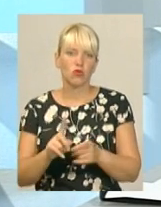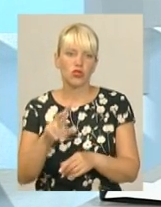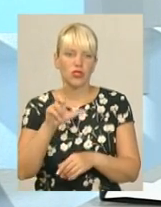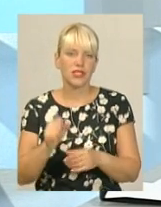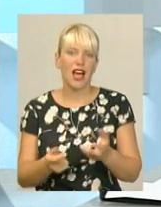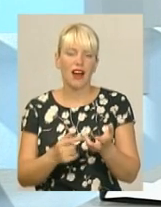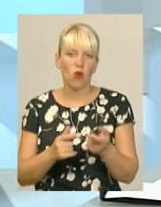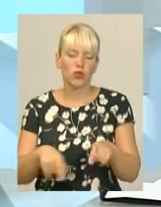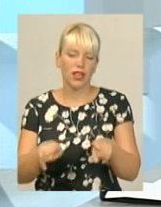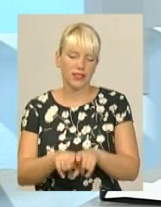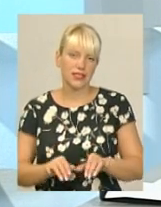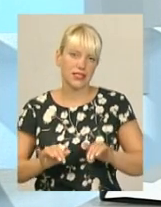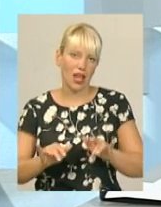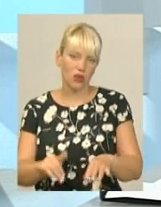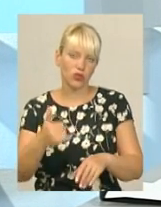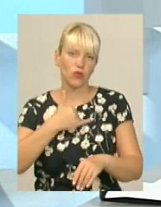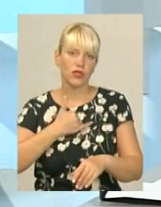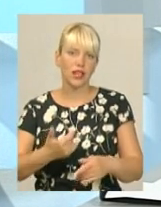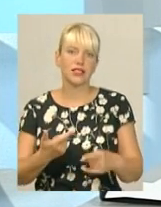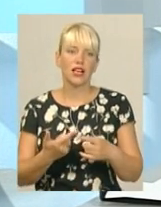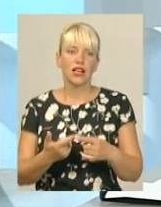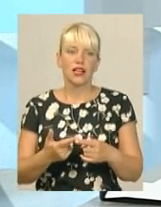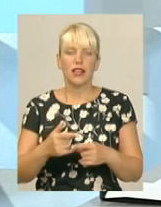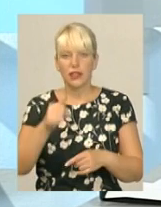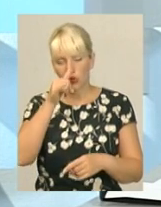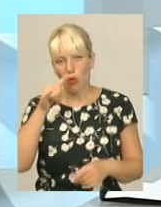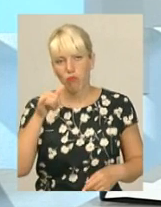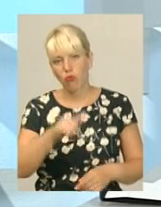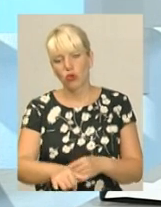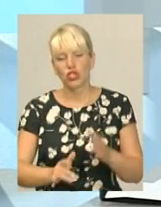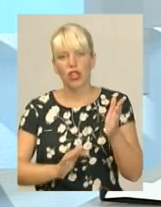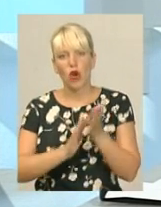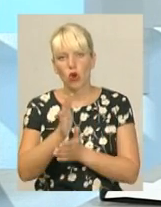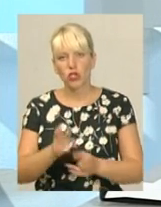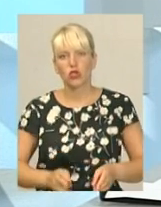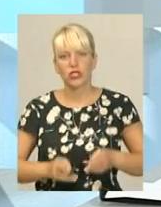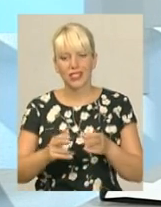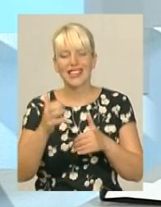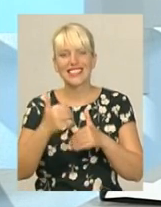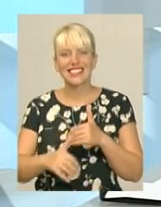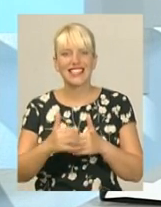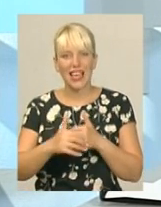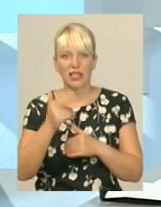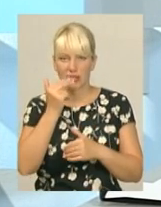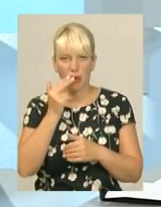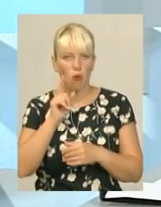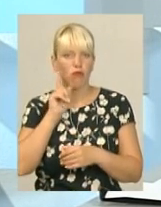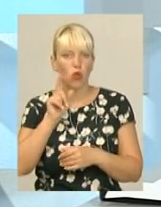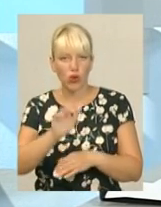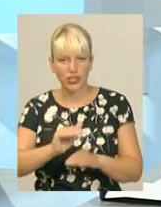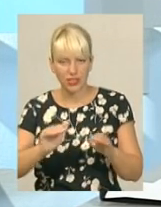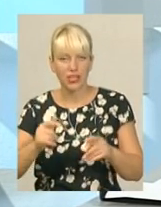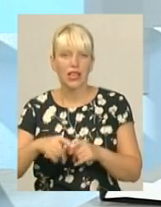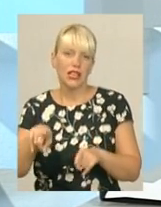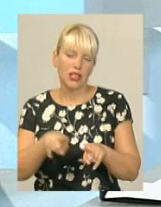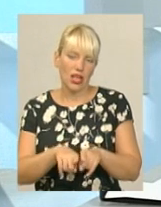рахунок таких заходів в нас сьогодні не допущено росту злочинності серед неповнолітніх, це перше. І зрозуміло, що також